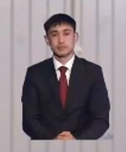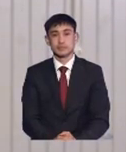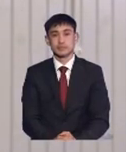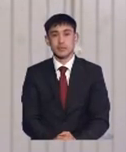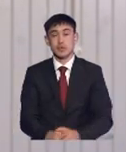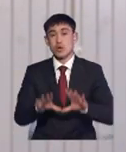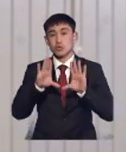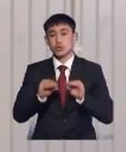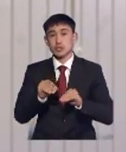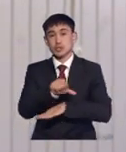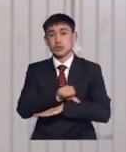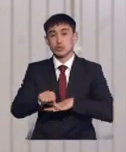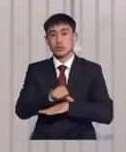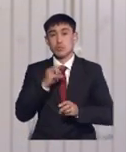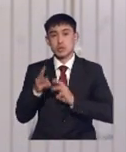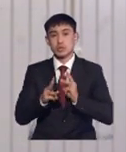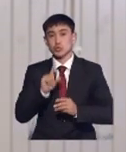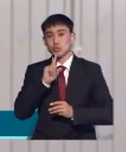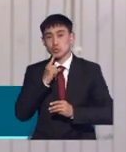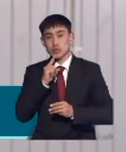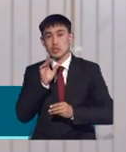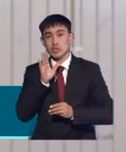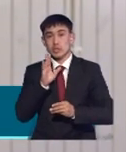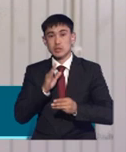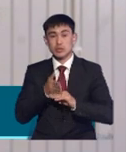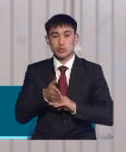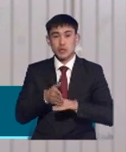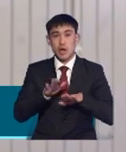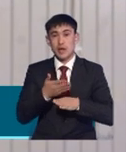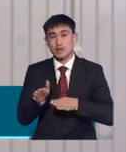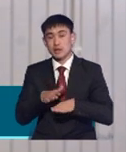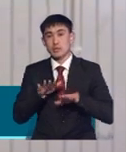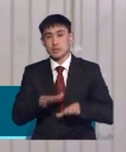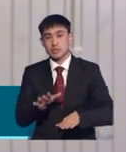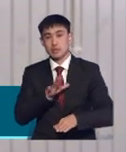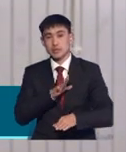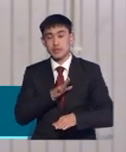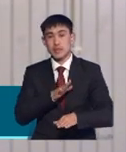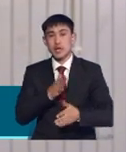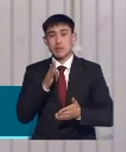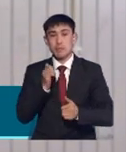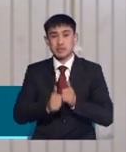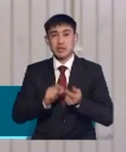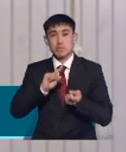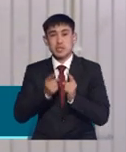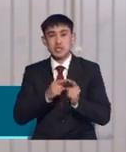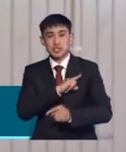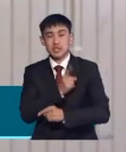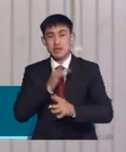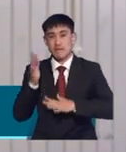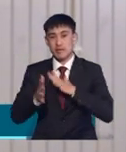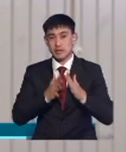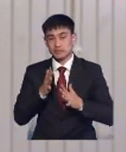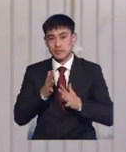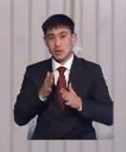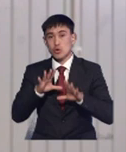Тушение очагов пожара осложнялось торфяными труднодоступными отдельно стоящими болотистыми местами и наличием постоянно меняющегося сильного ветра.